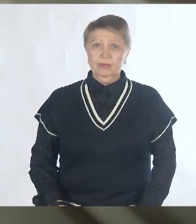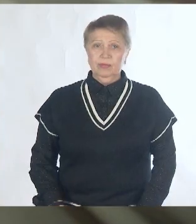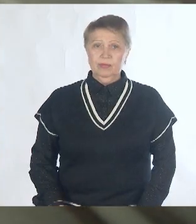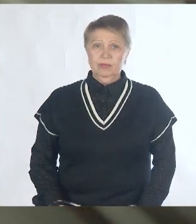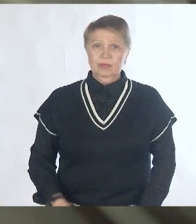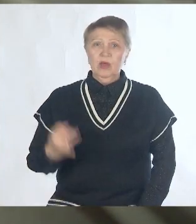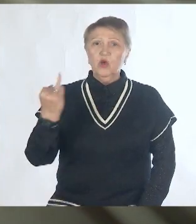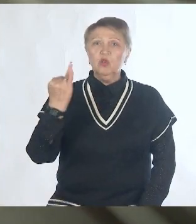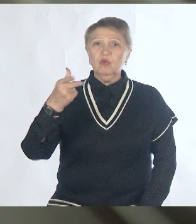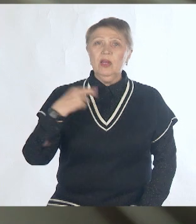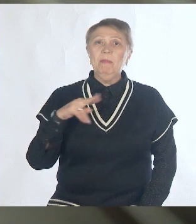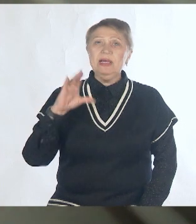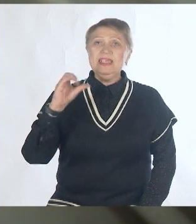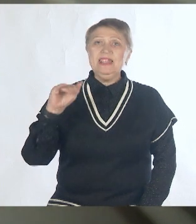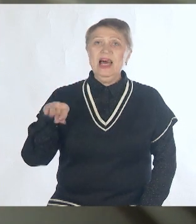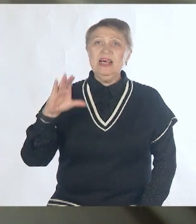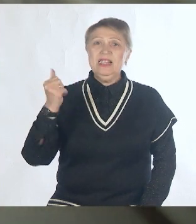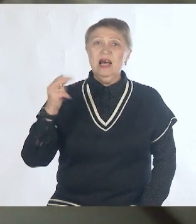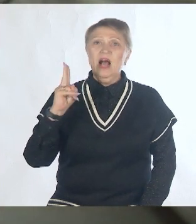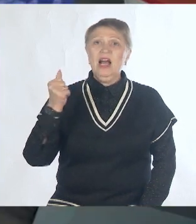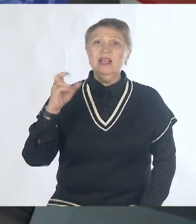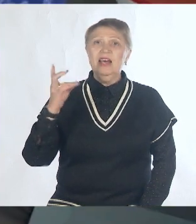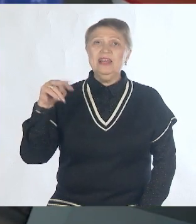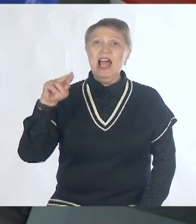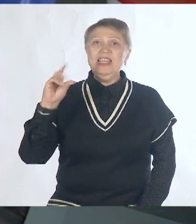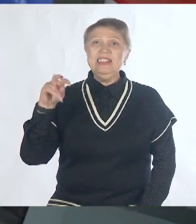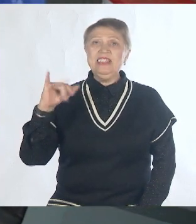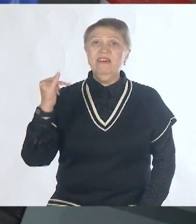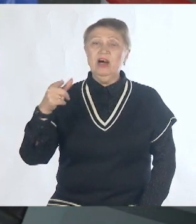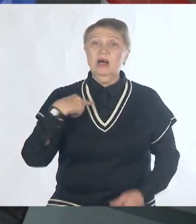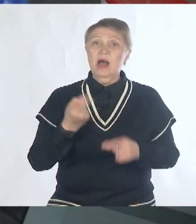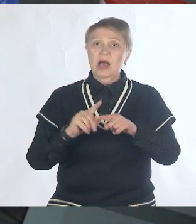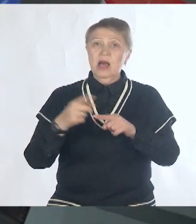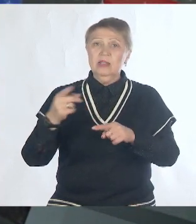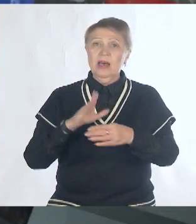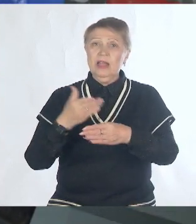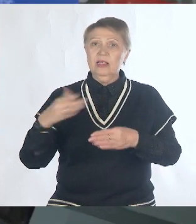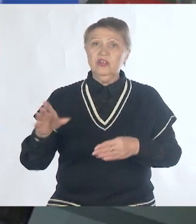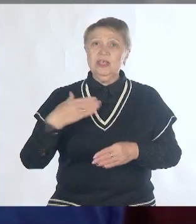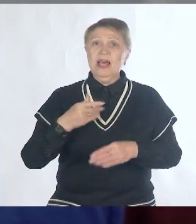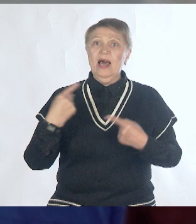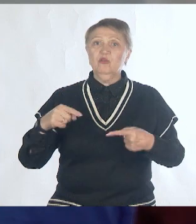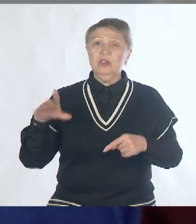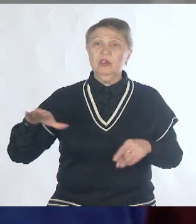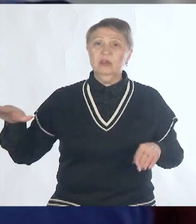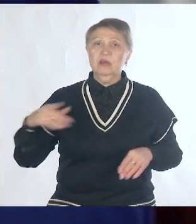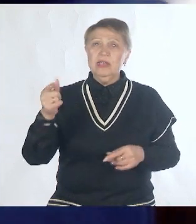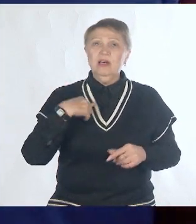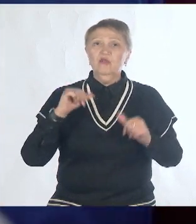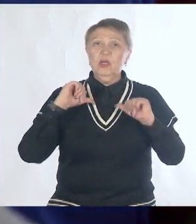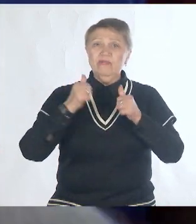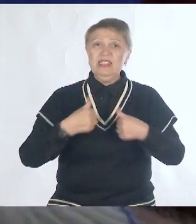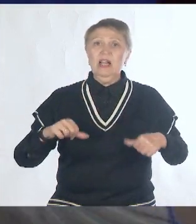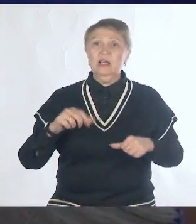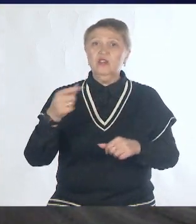история просто so can do линз его уши статься немного отличаются от тех которые мы видим обычно из-за физиологической формы